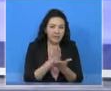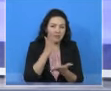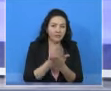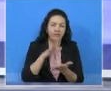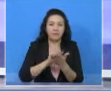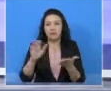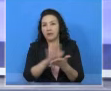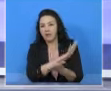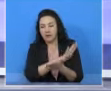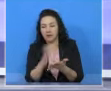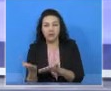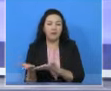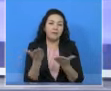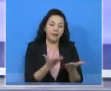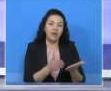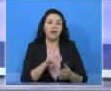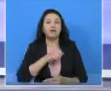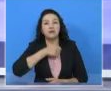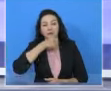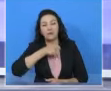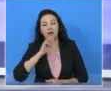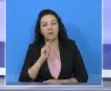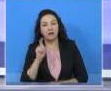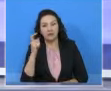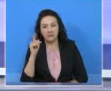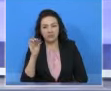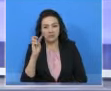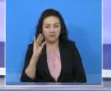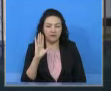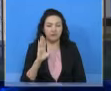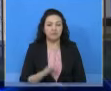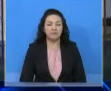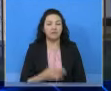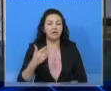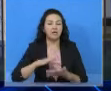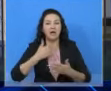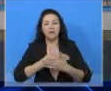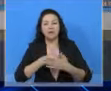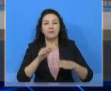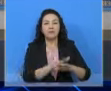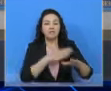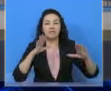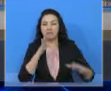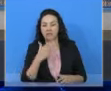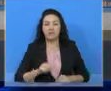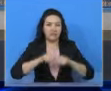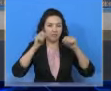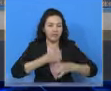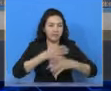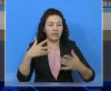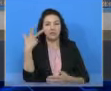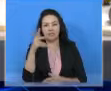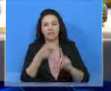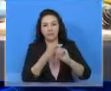совершенно бесплатно привлекается старшее поколение кабдинцев. Центр активного долголетия в райцентре открыли в день празднования